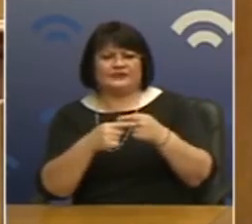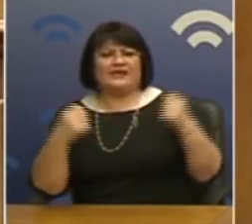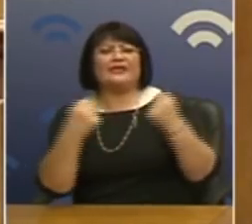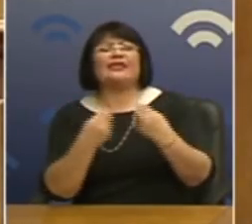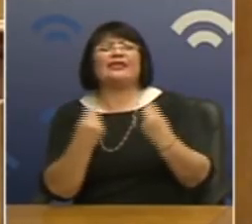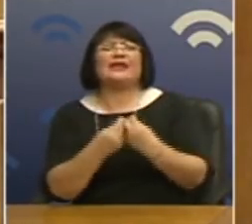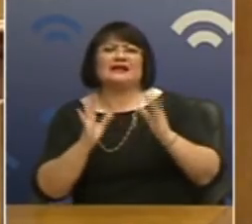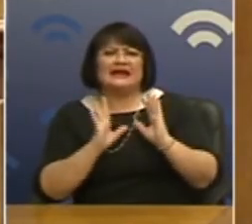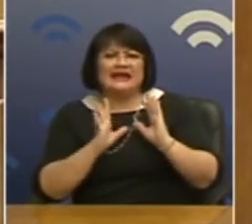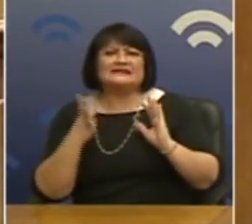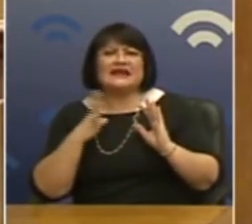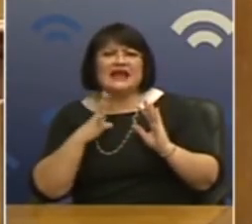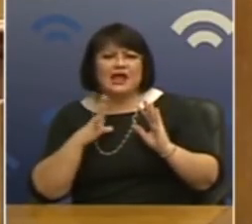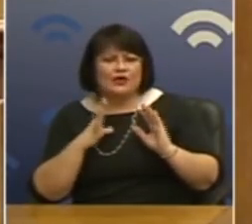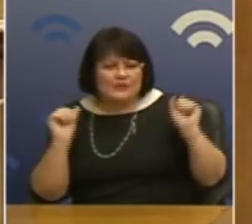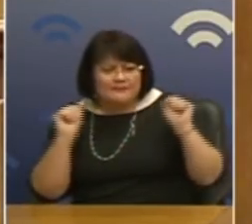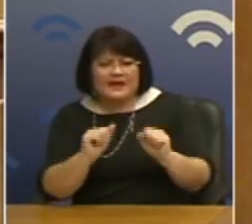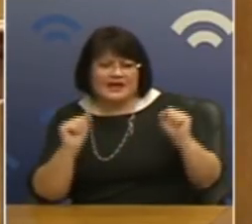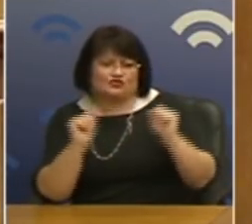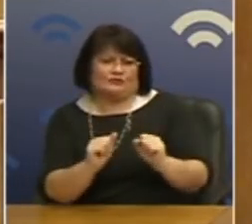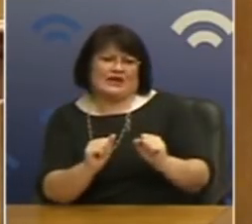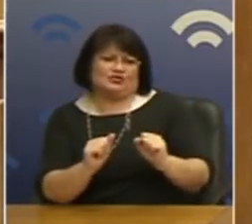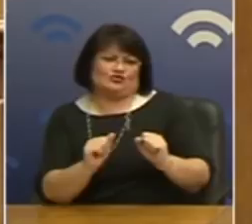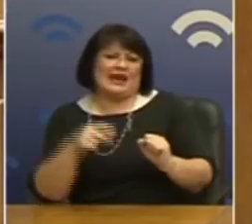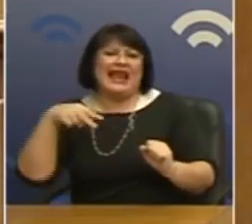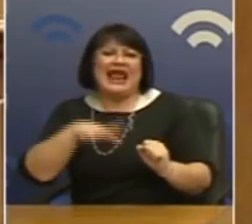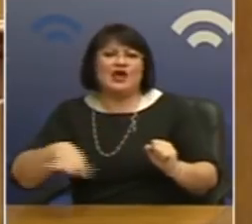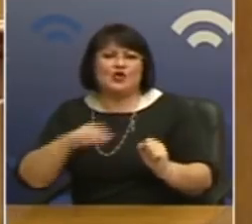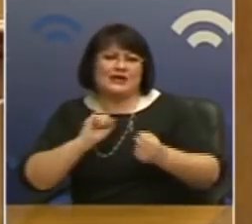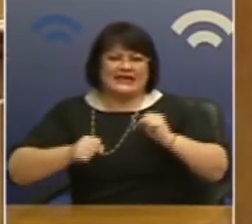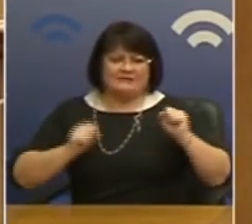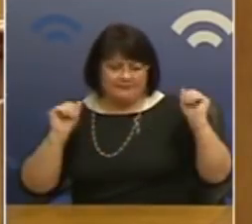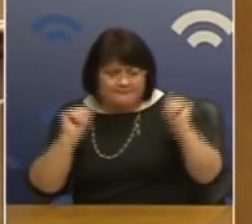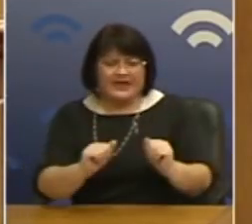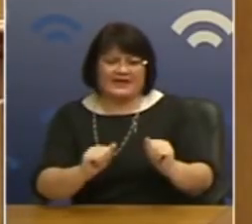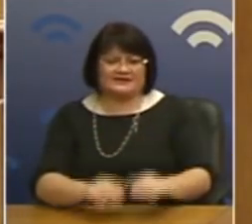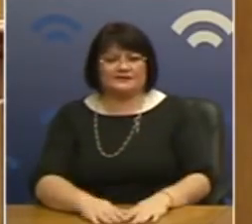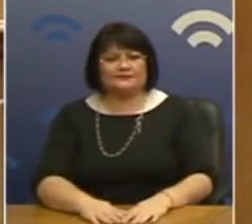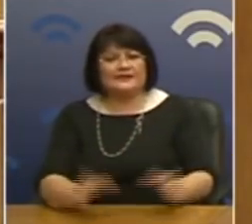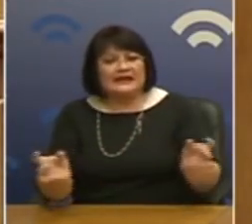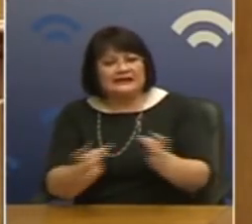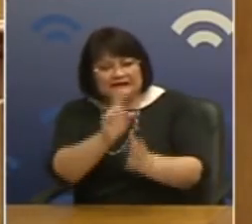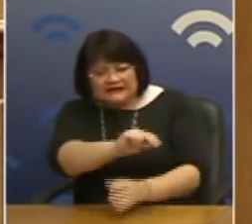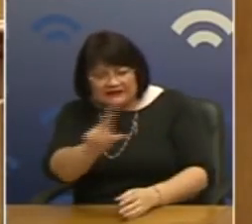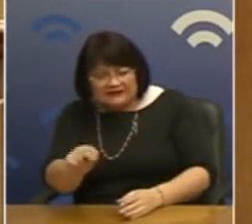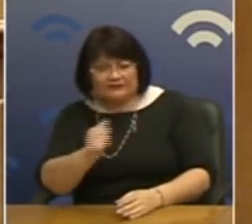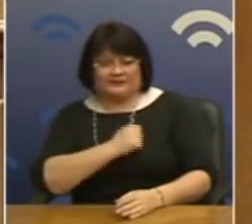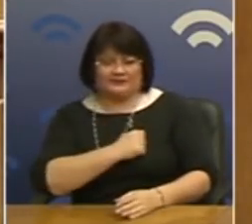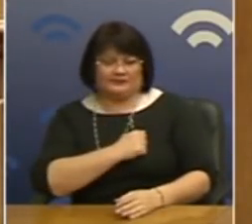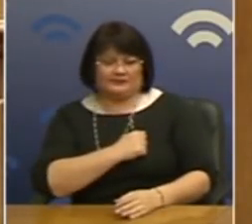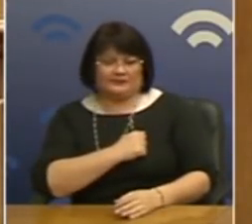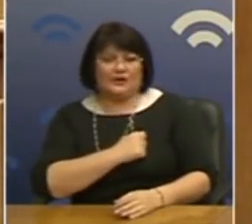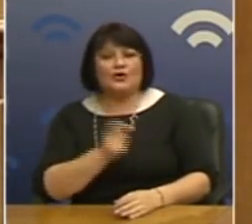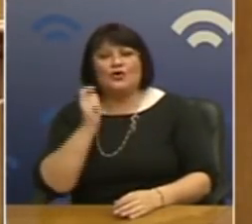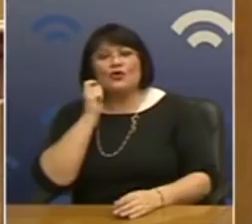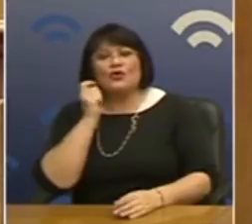την πίεση του λαϊκού παράγοντα, του λαϊκού κινήματος. Υπήρξε επίσης σύμπτωση στο ζήτημα των